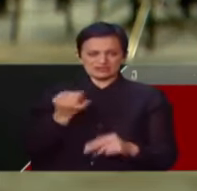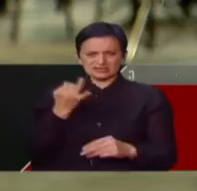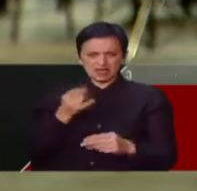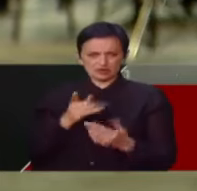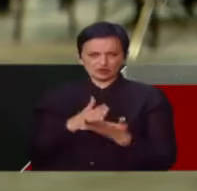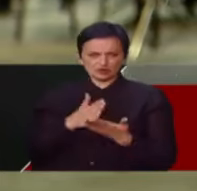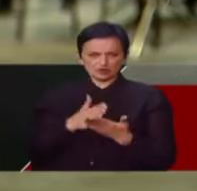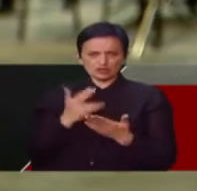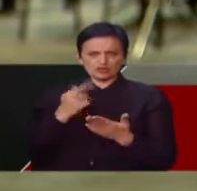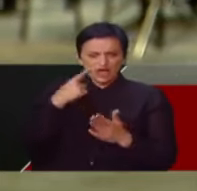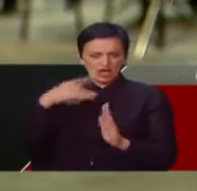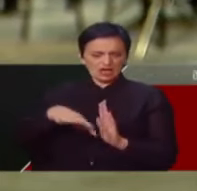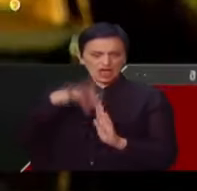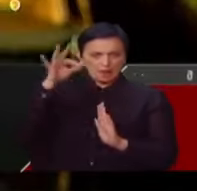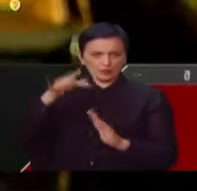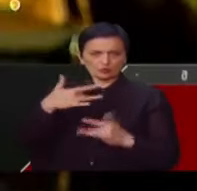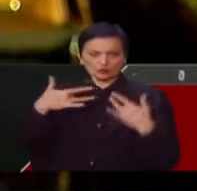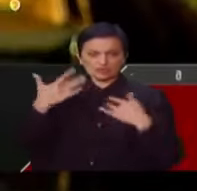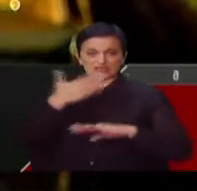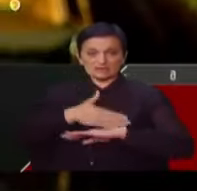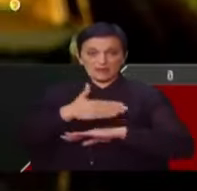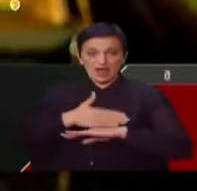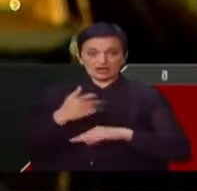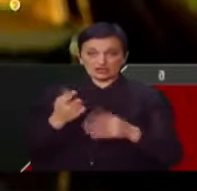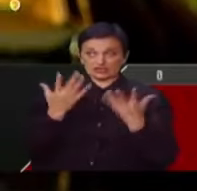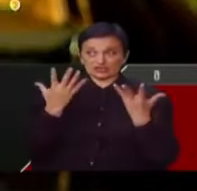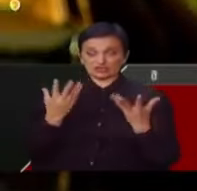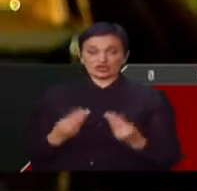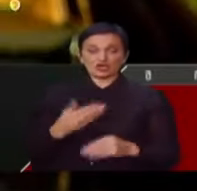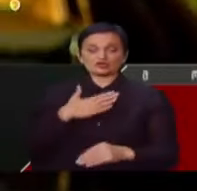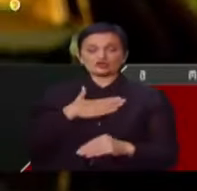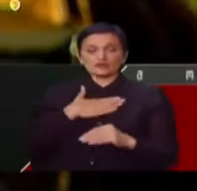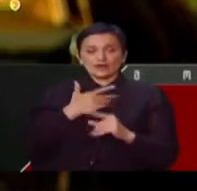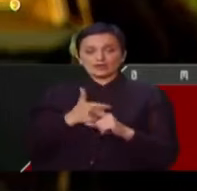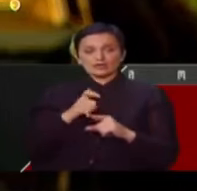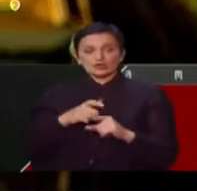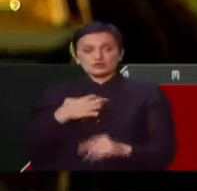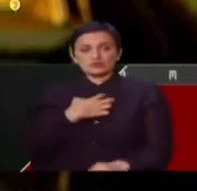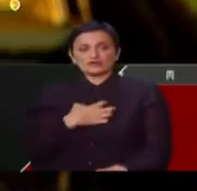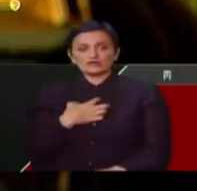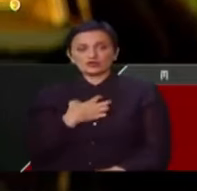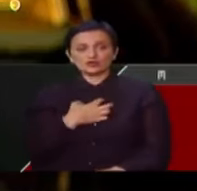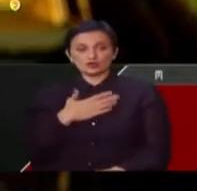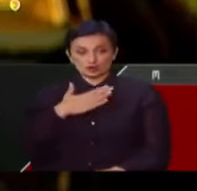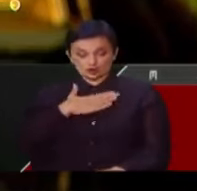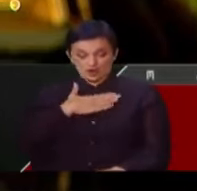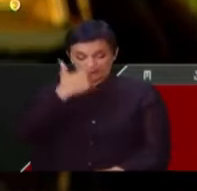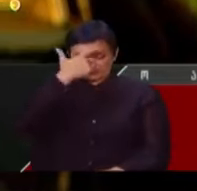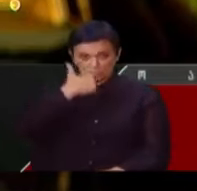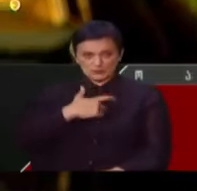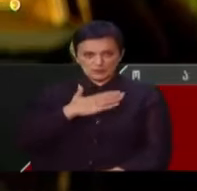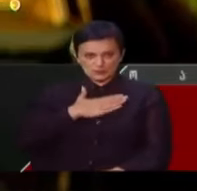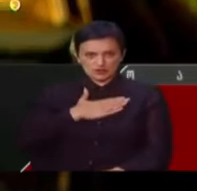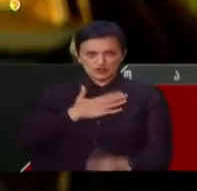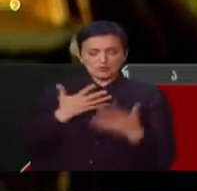საინტერესო ალბათ და გამორჩეული ეს სპექტაკლი. ეს დღე ჩვენთვის არის ძალიან მნიშვნელოვანი, რადგან ჩვენთვის პირადად კიდევ უფრო